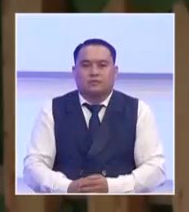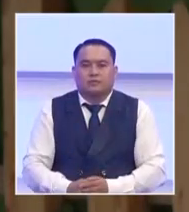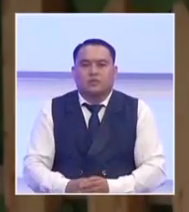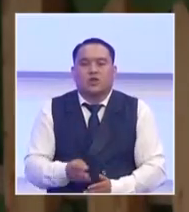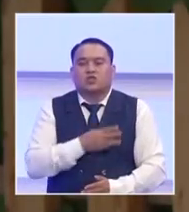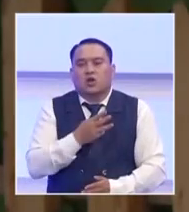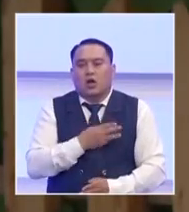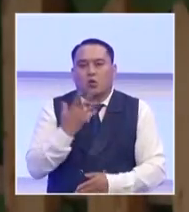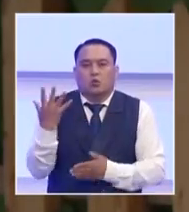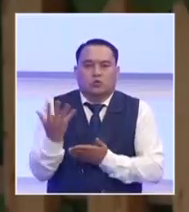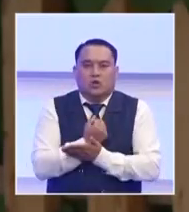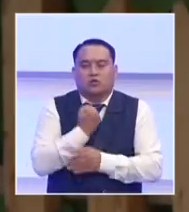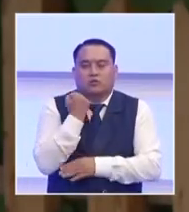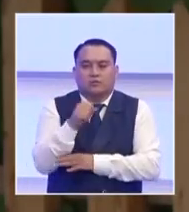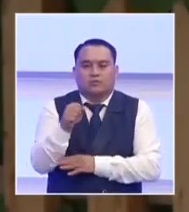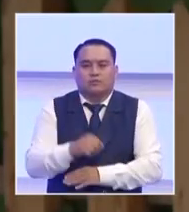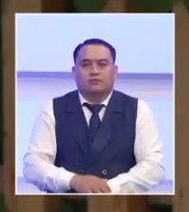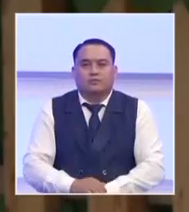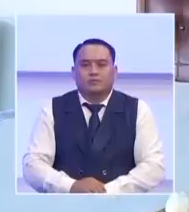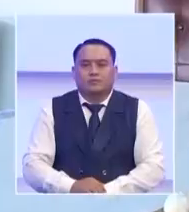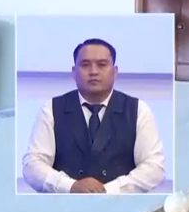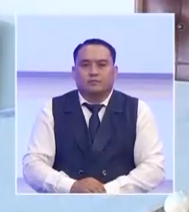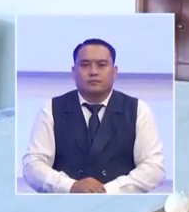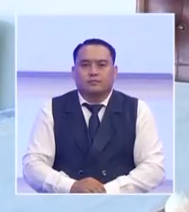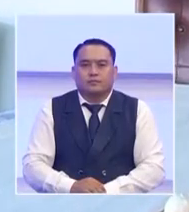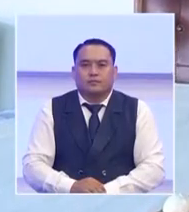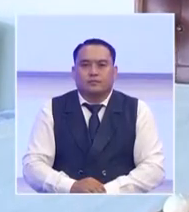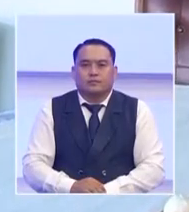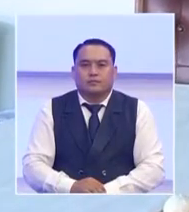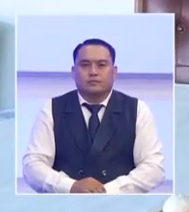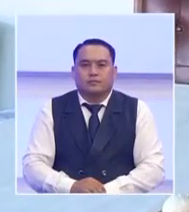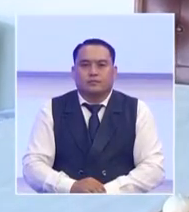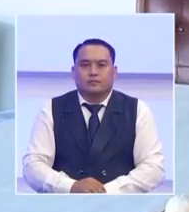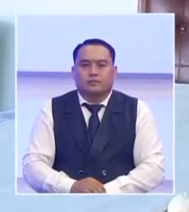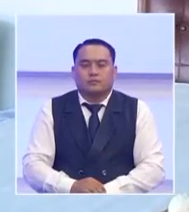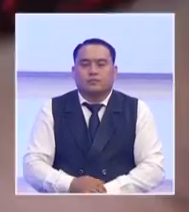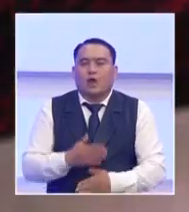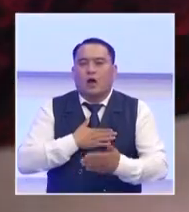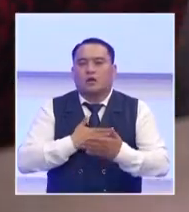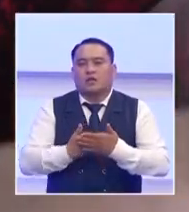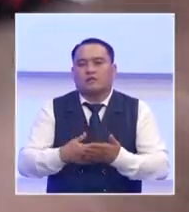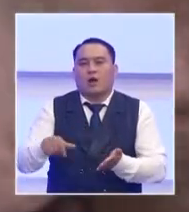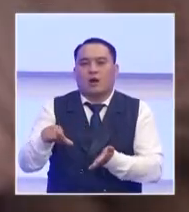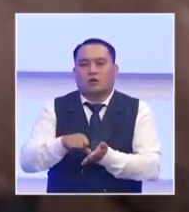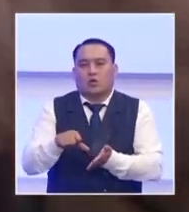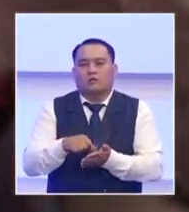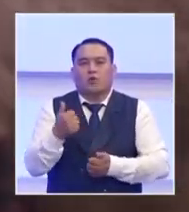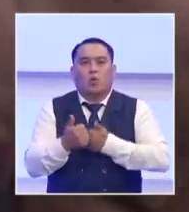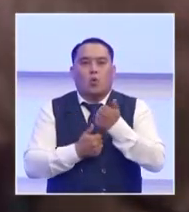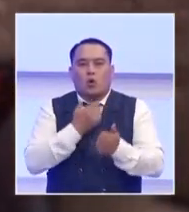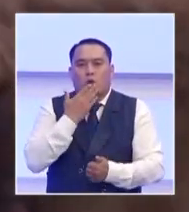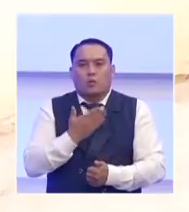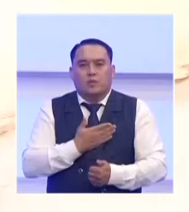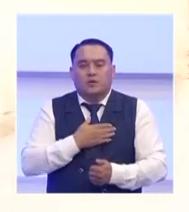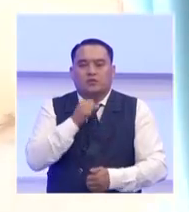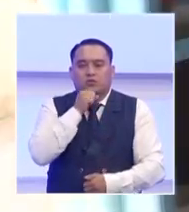желаем им удачи в предстоящем конкурсе семья мухаммед беговых активно готовится к предстоящему конкурсу любимом